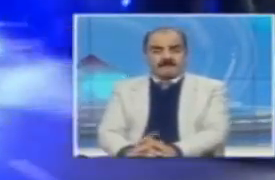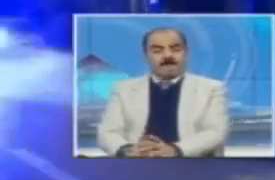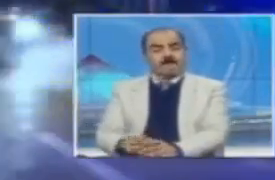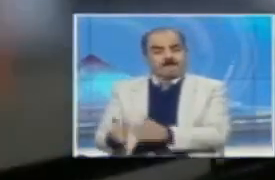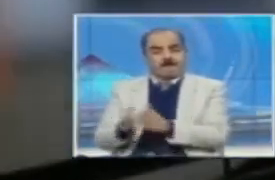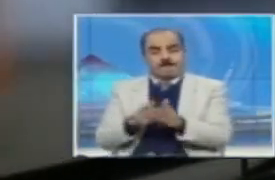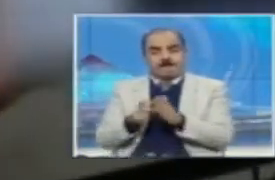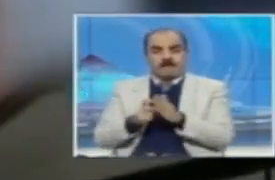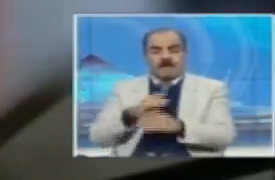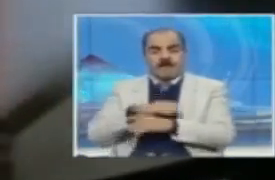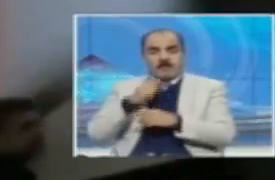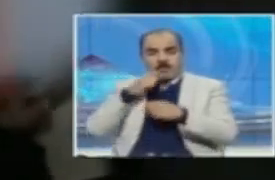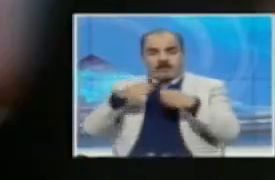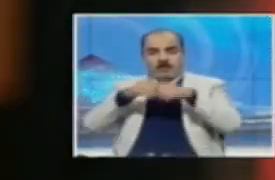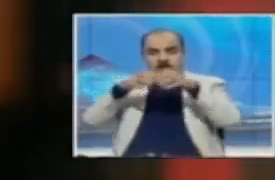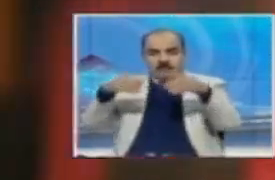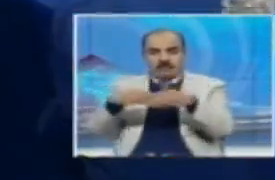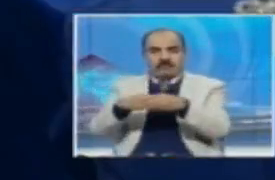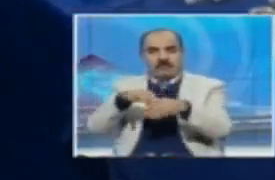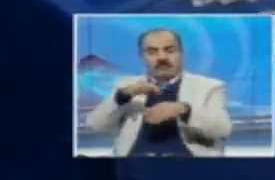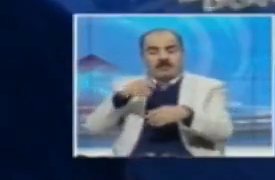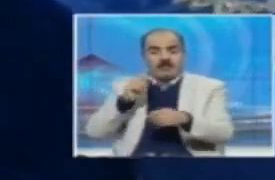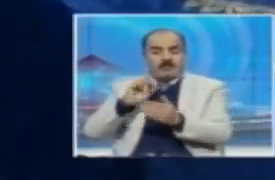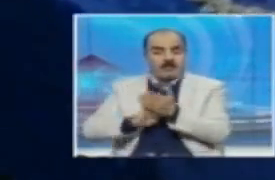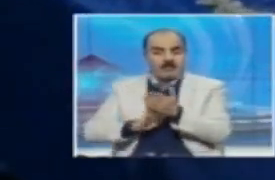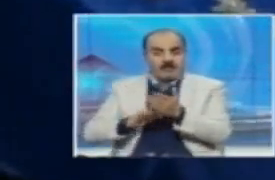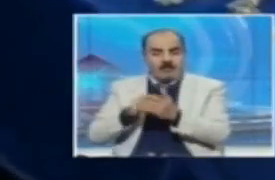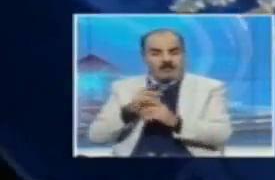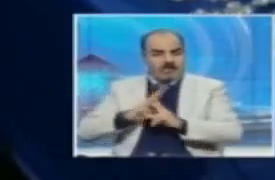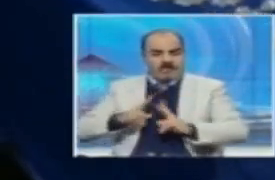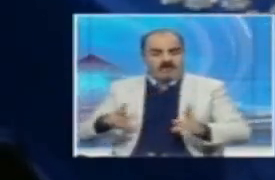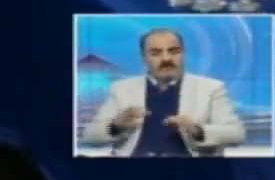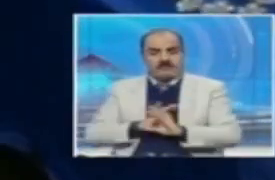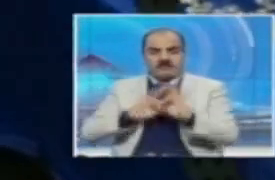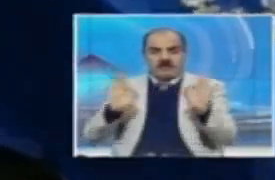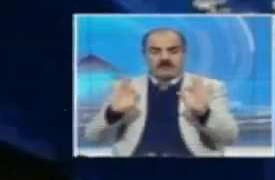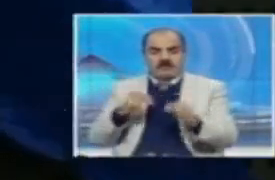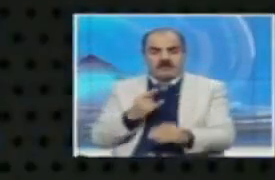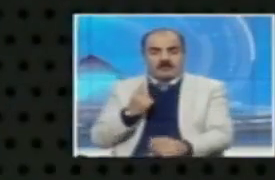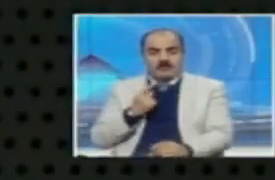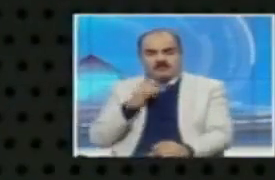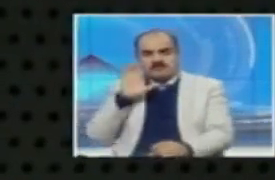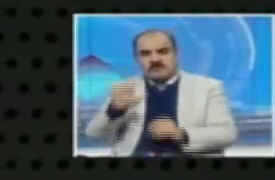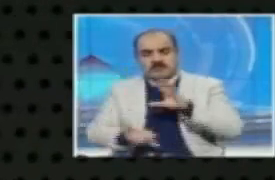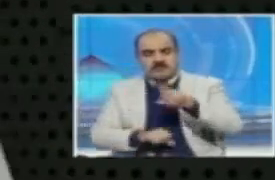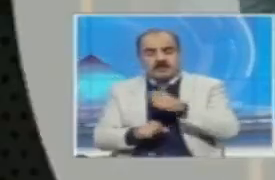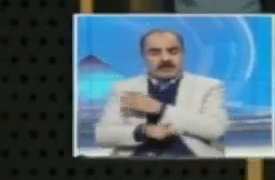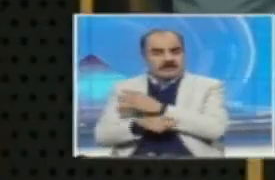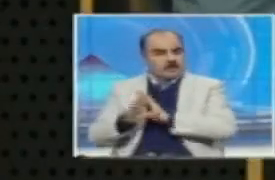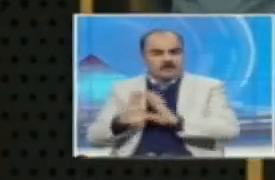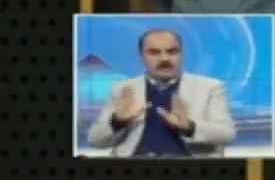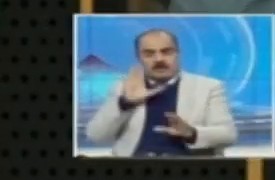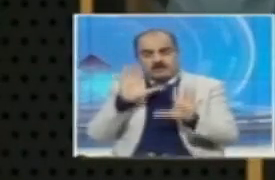وفي مجال ضبط التشكيلات العصابية والقضايا المتنوعة، نجحت أجهزة الوزارة خلال أسبوع في